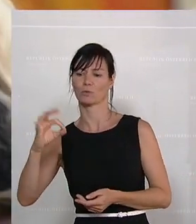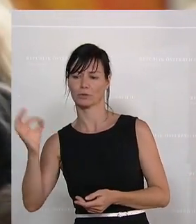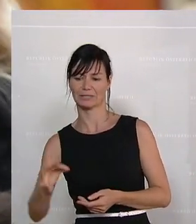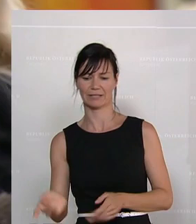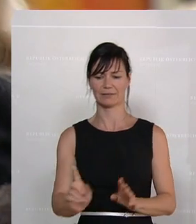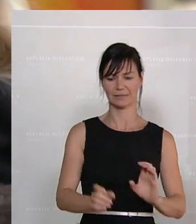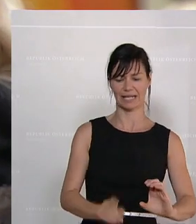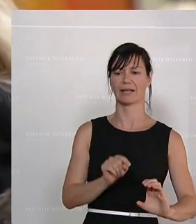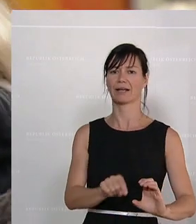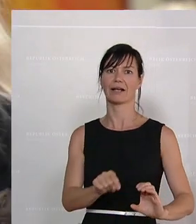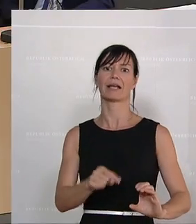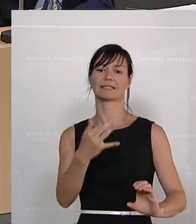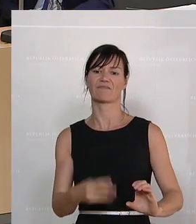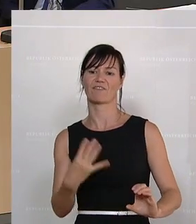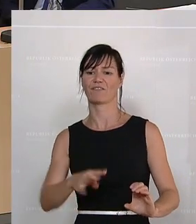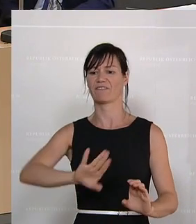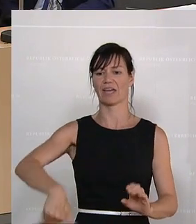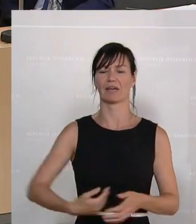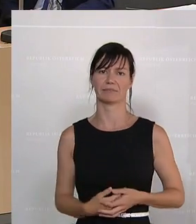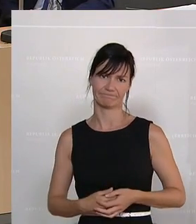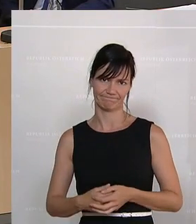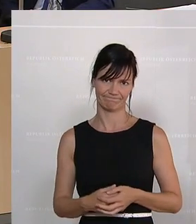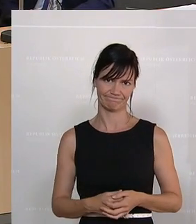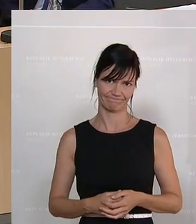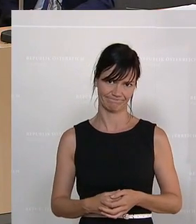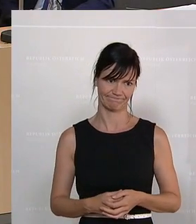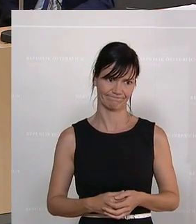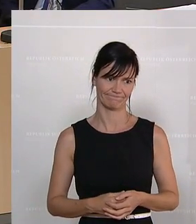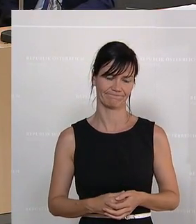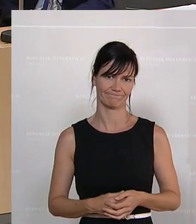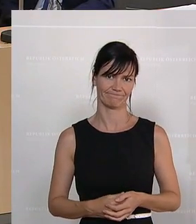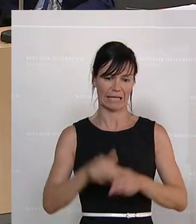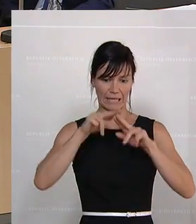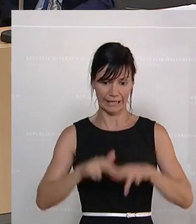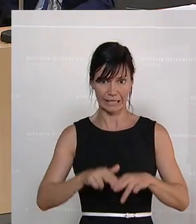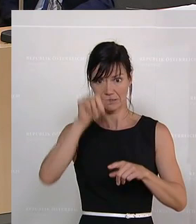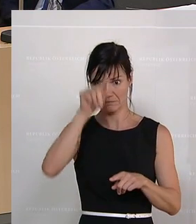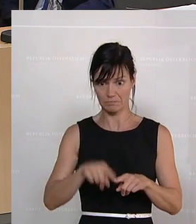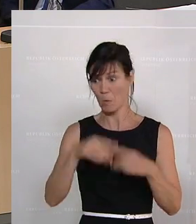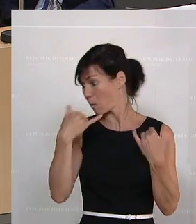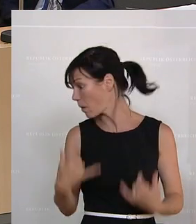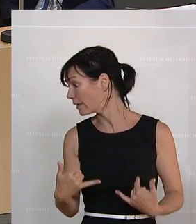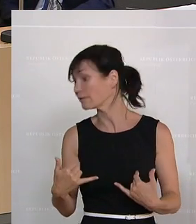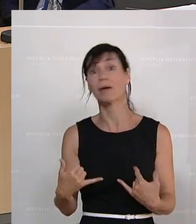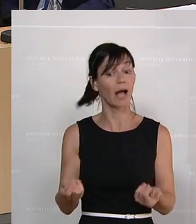sie für vier entfällt nun übrig bleibt also heute